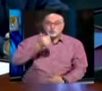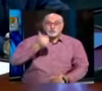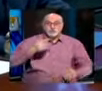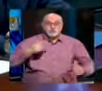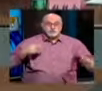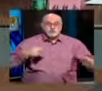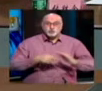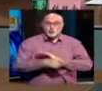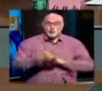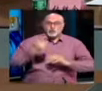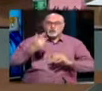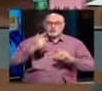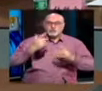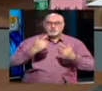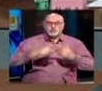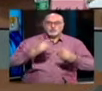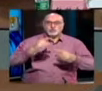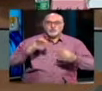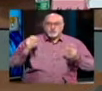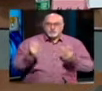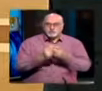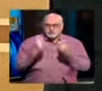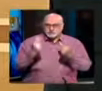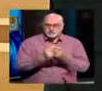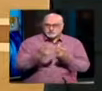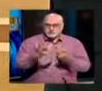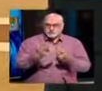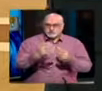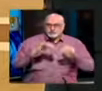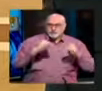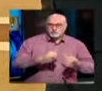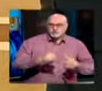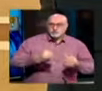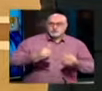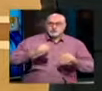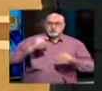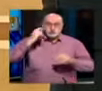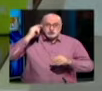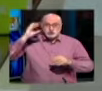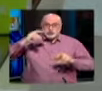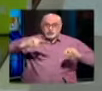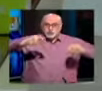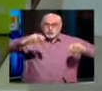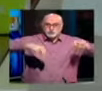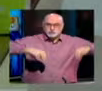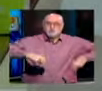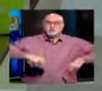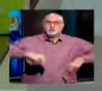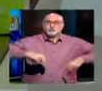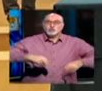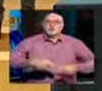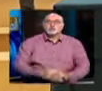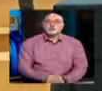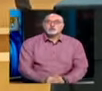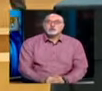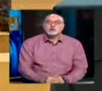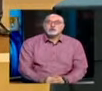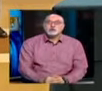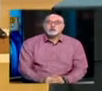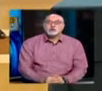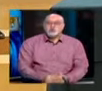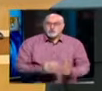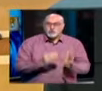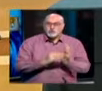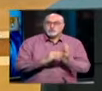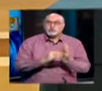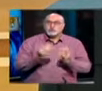وسابع مستورد للمنتجات الجزائرية، عدد الاتفاقية المبرمة بين الجزائر والصين تعزز بها